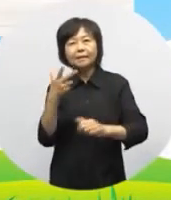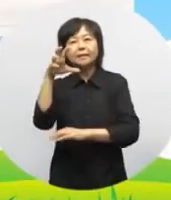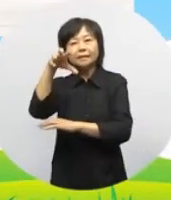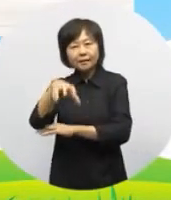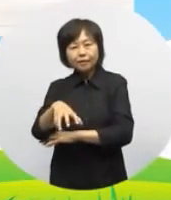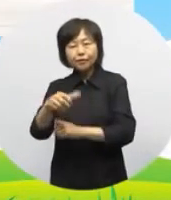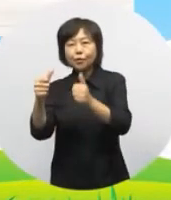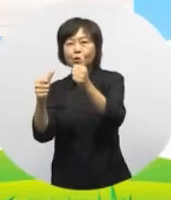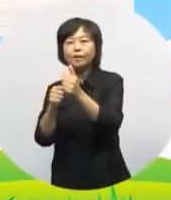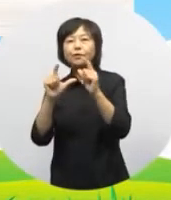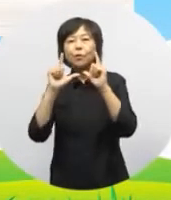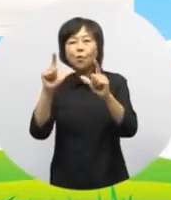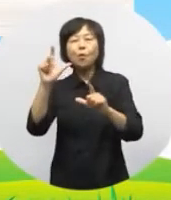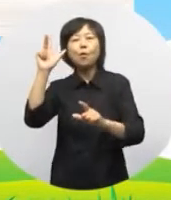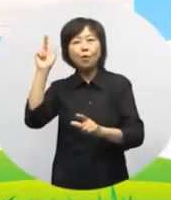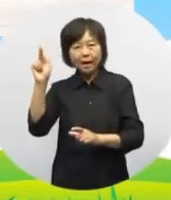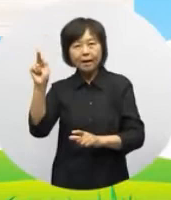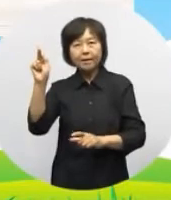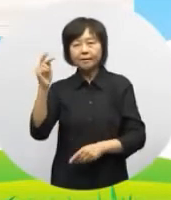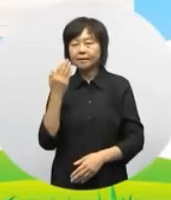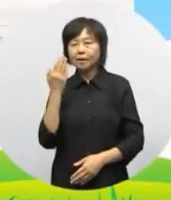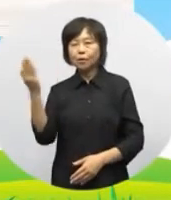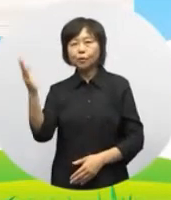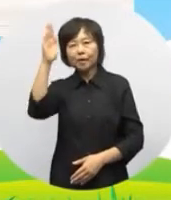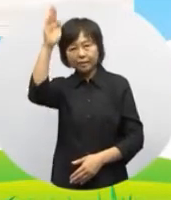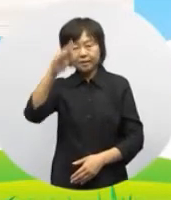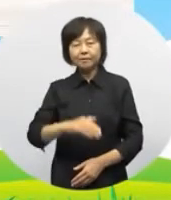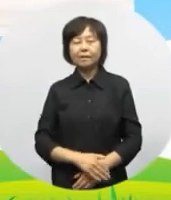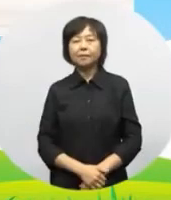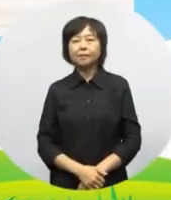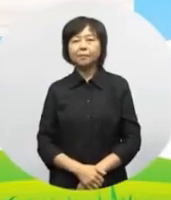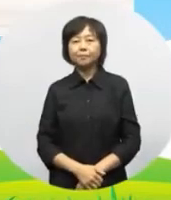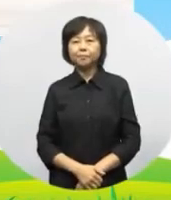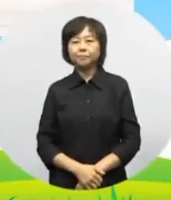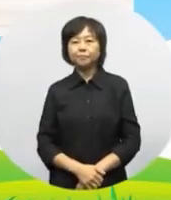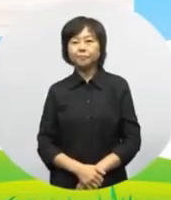役所秘書広報課までお問い合わせください。